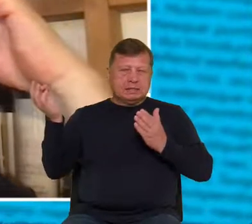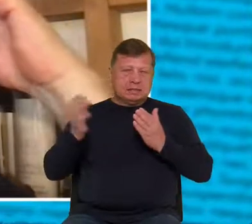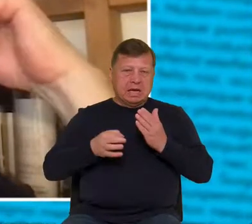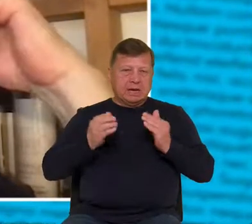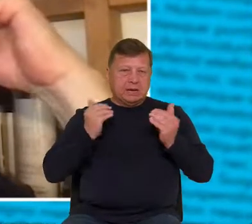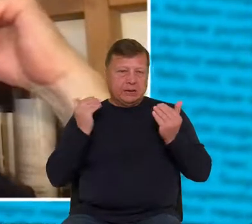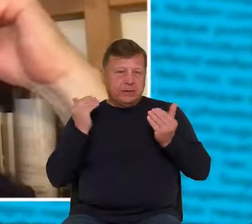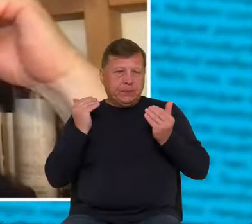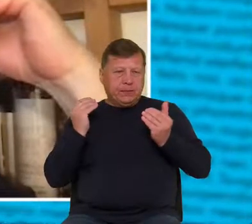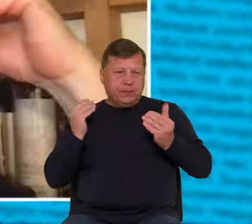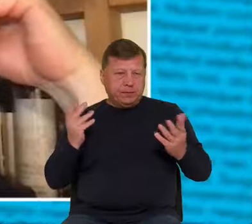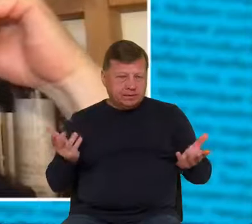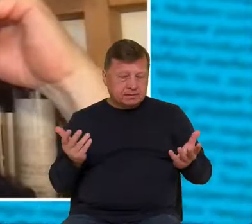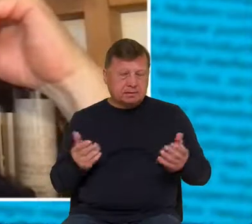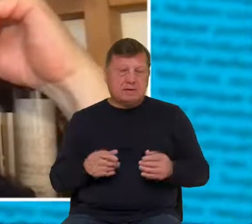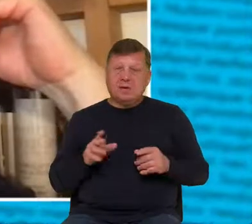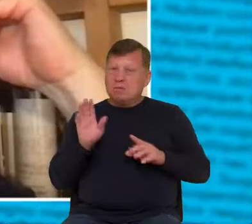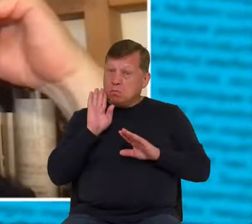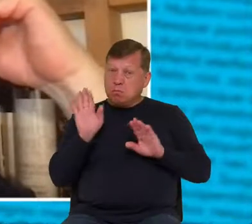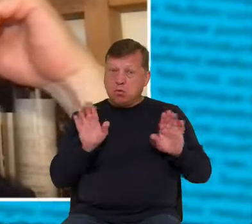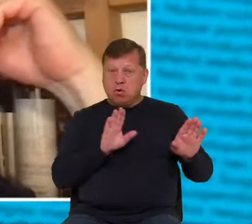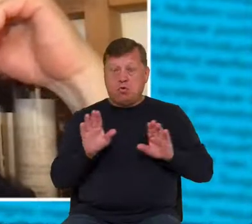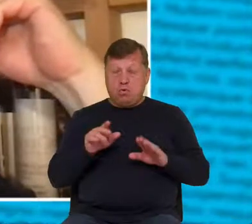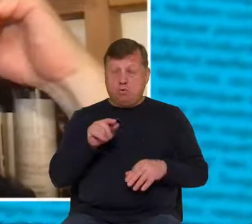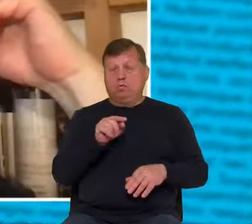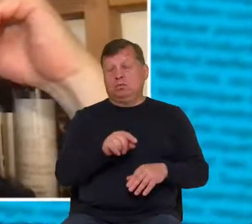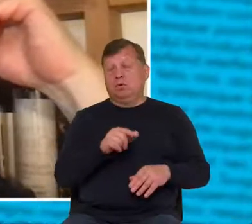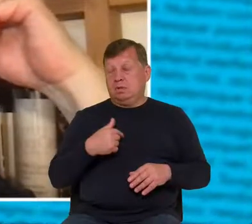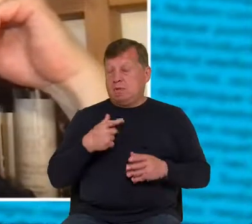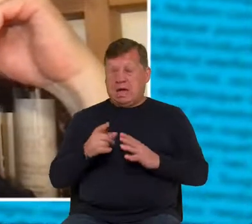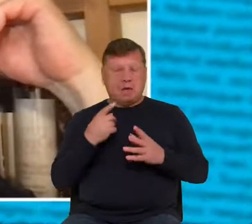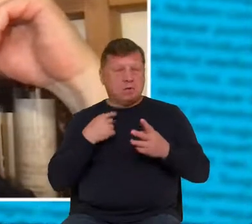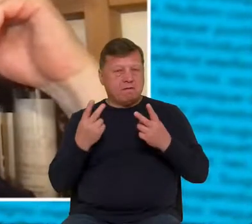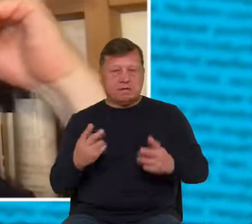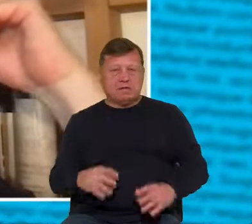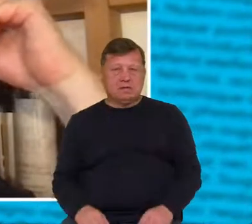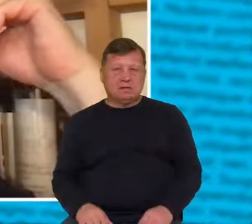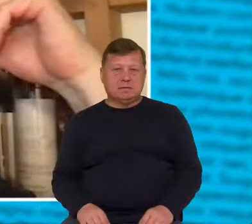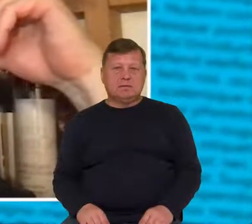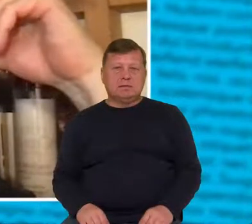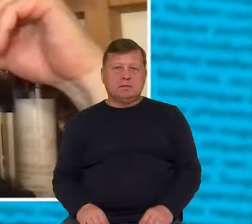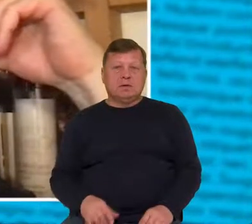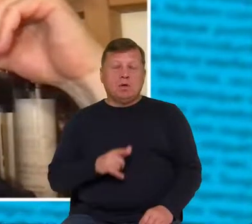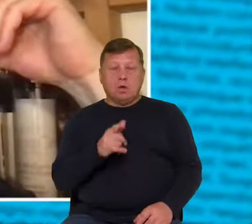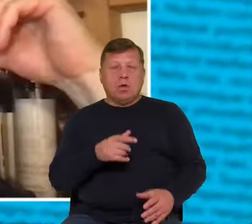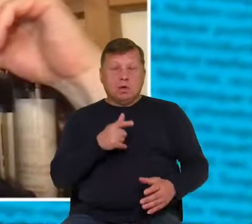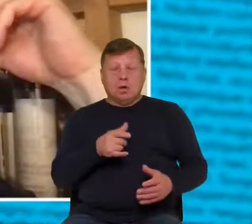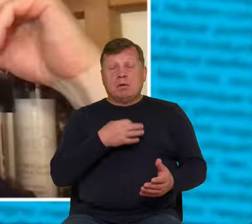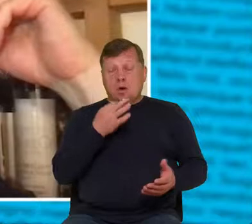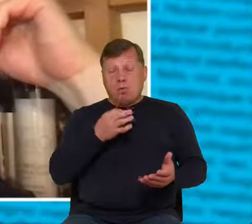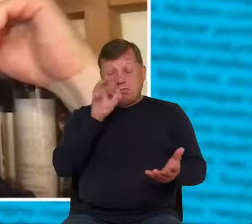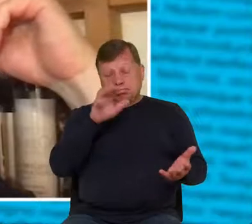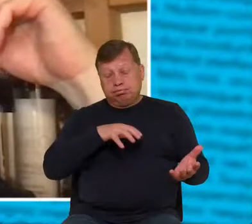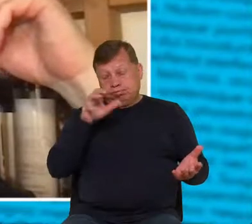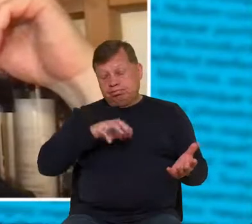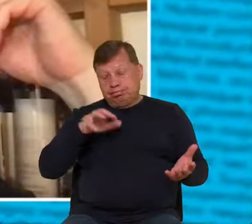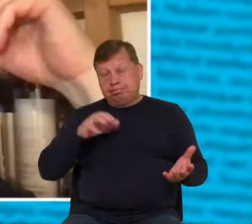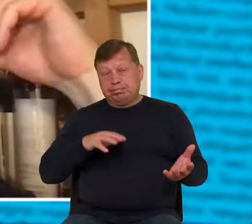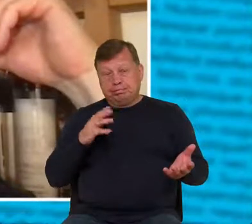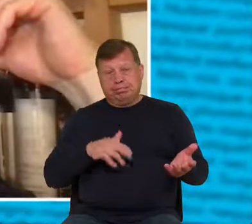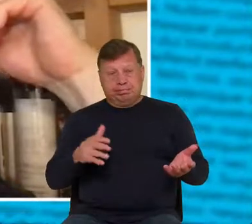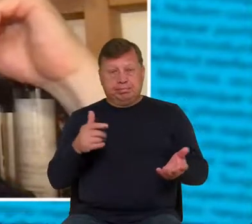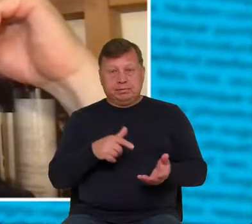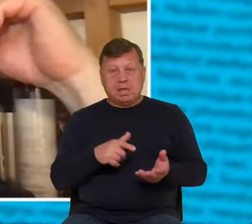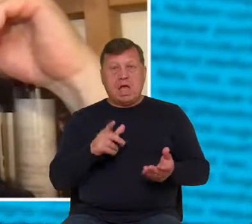Tak więc wszystko to było dla mnie bardzo, bardzo ważne, kiedy tworzyłem tę powieść. Natomiast to się